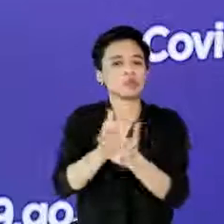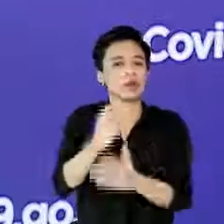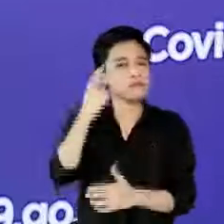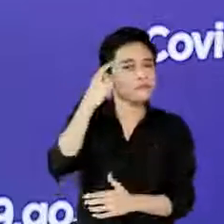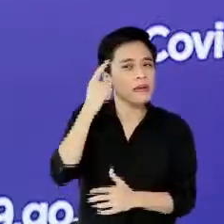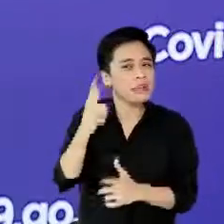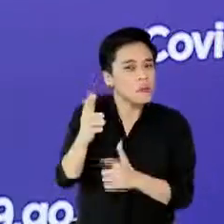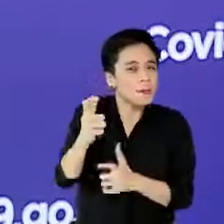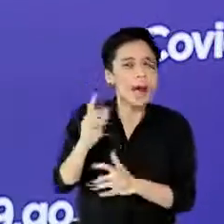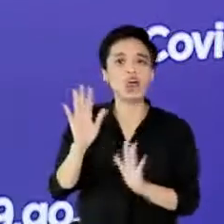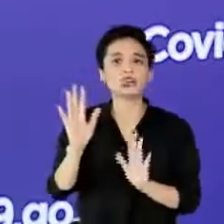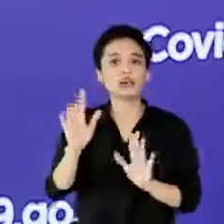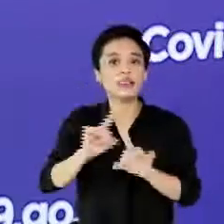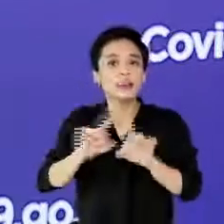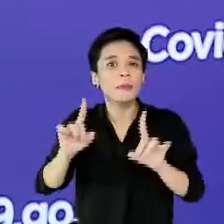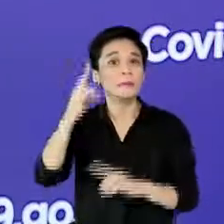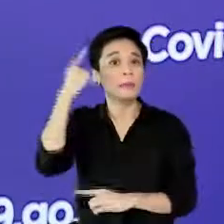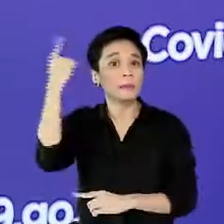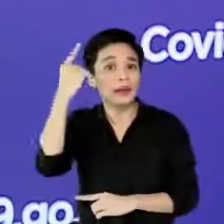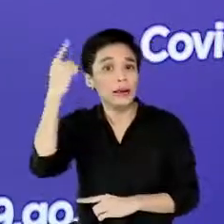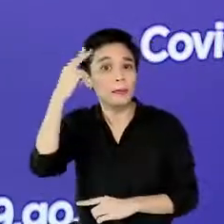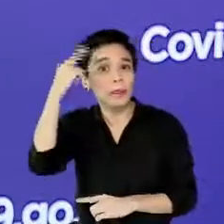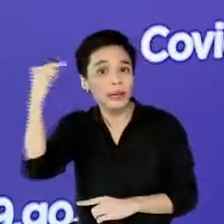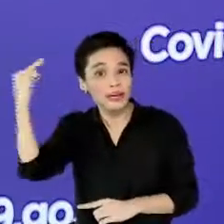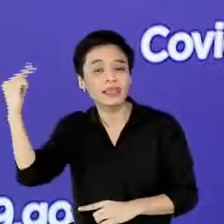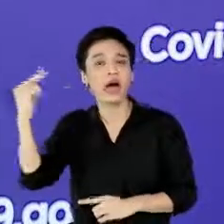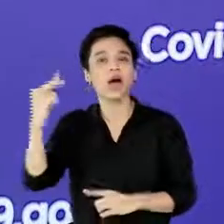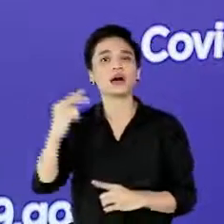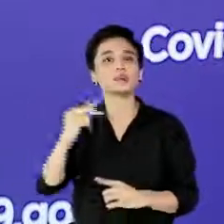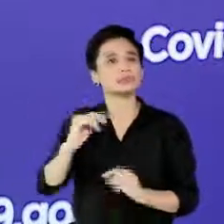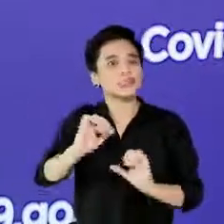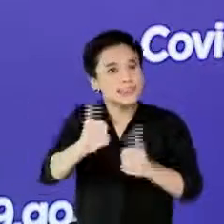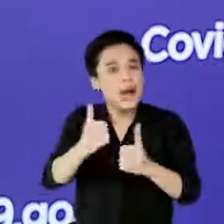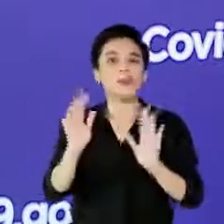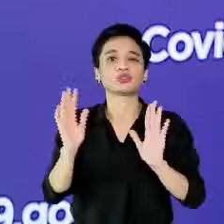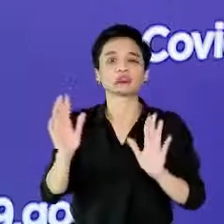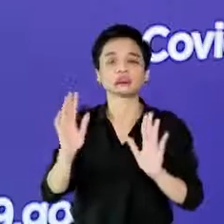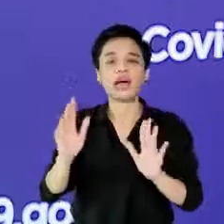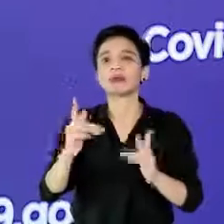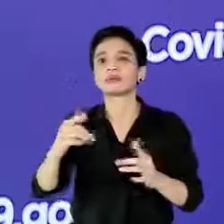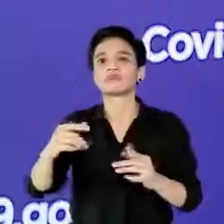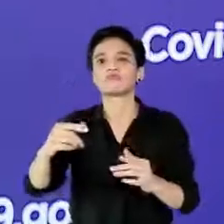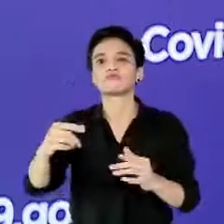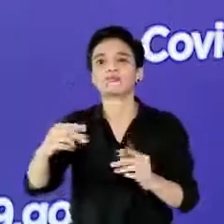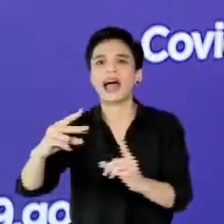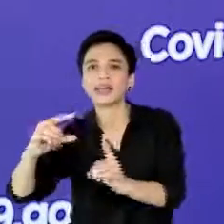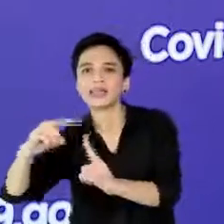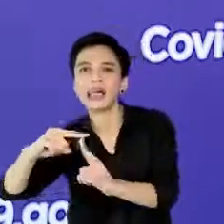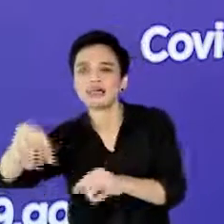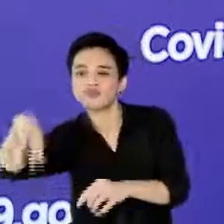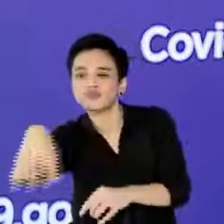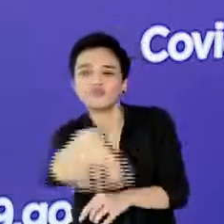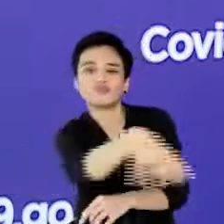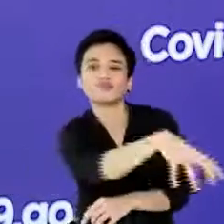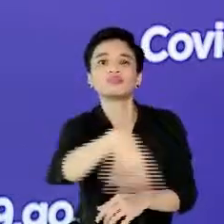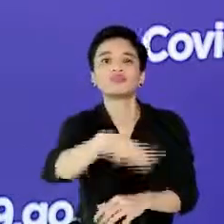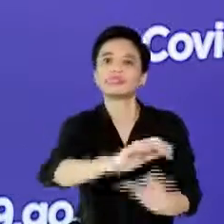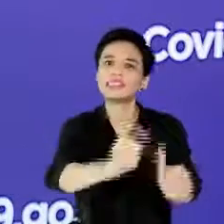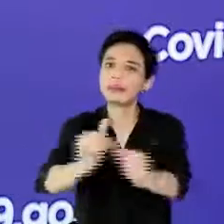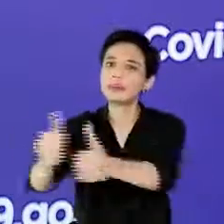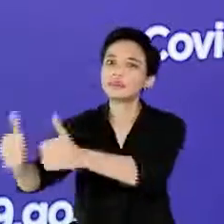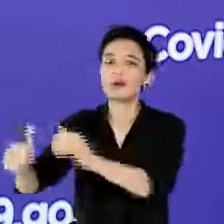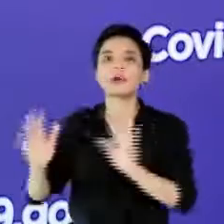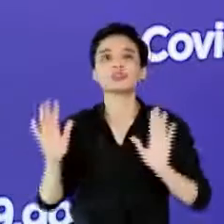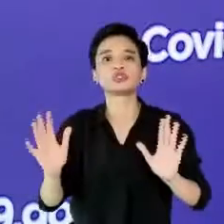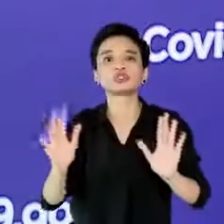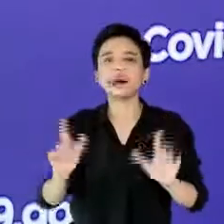keamanan dari pemerintah ada tempat pemerintah terpencil juga sudah ada himbauan begitu kira-kira di bagian mananya yang